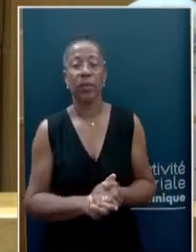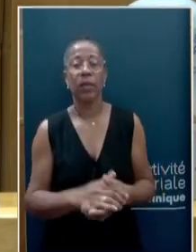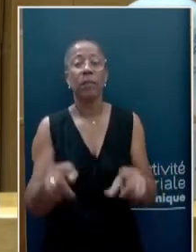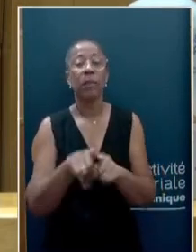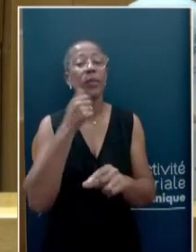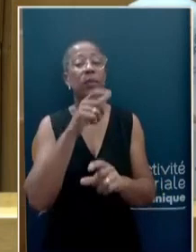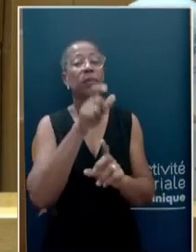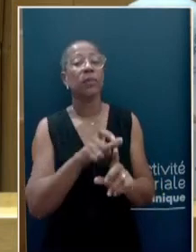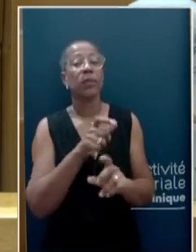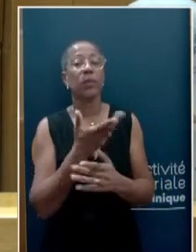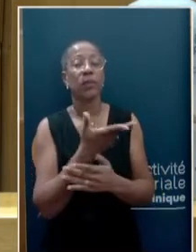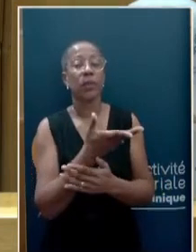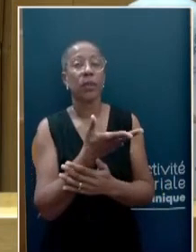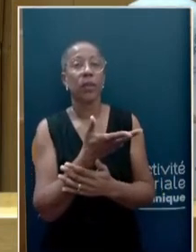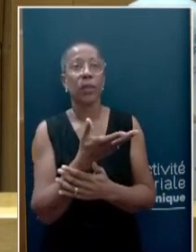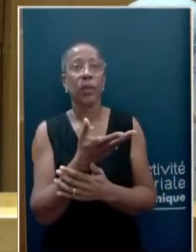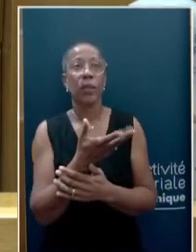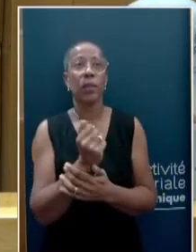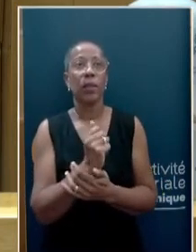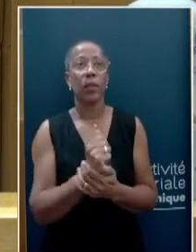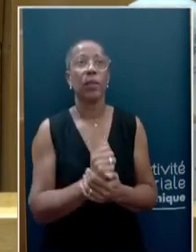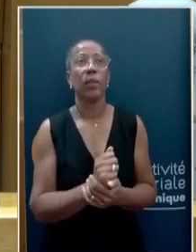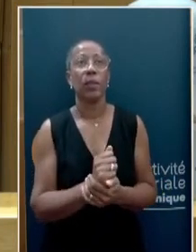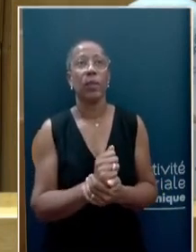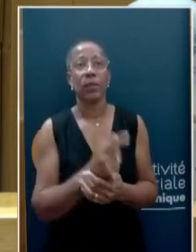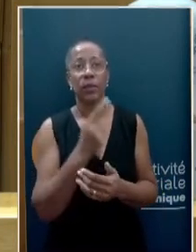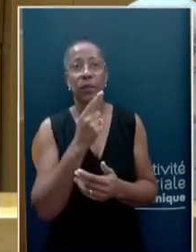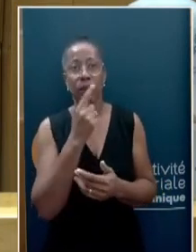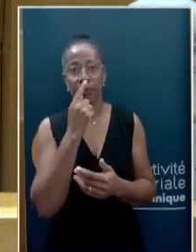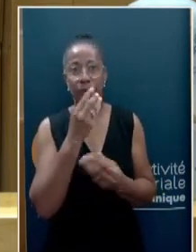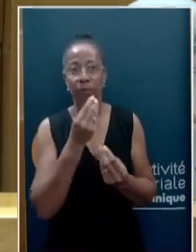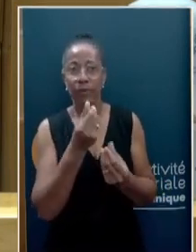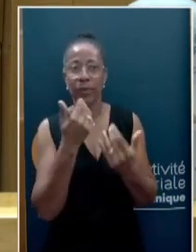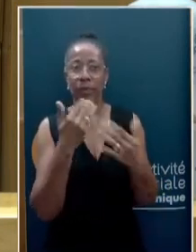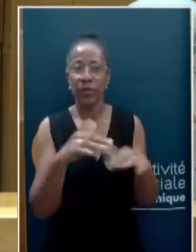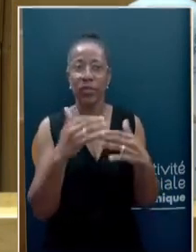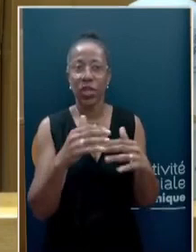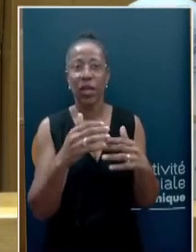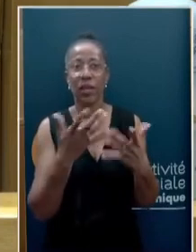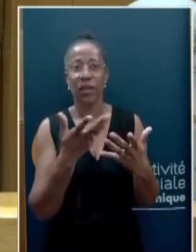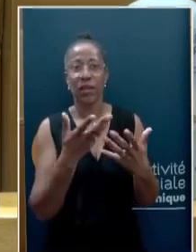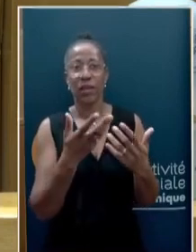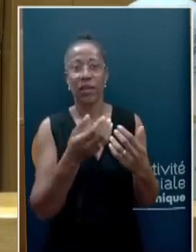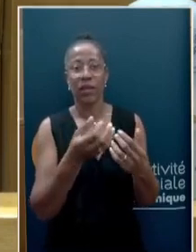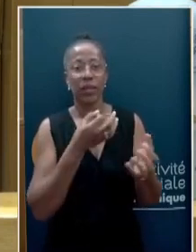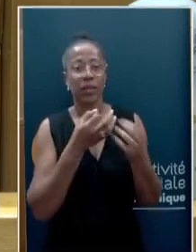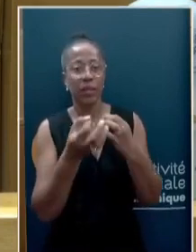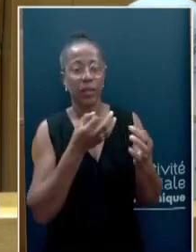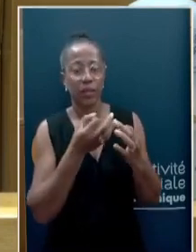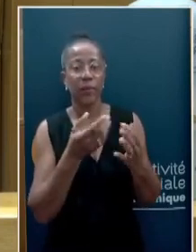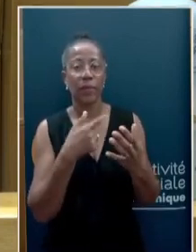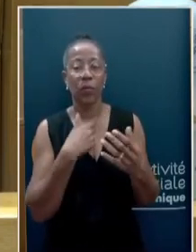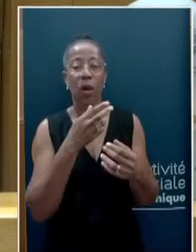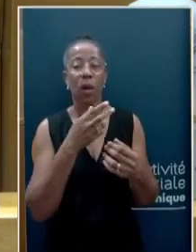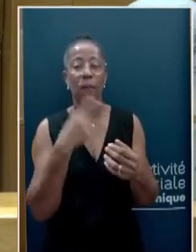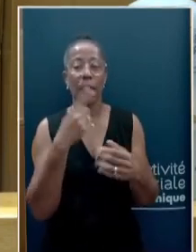rapporteur ne veut rien déjà me dire. Essayez déjà de répondre. Je reviens sur Martinique Transport. Le président